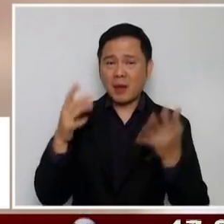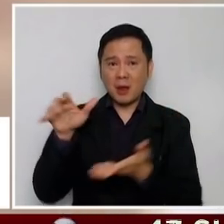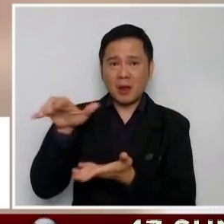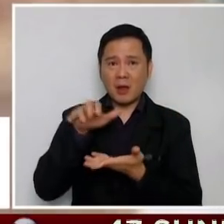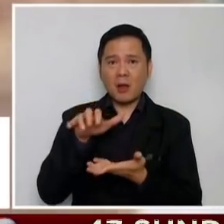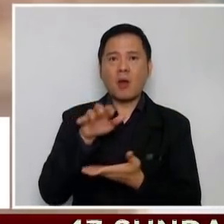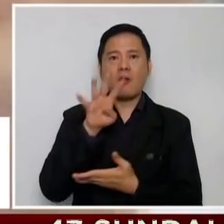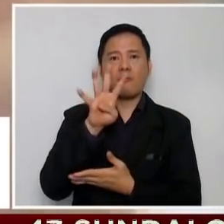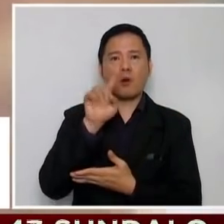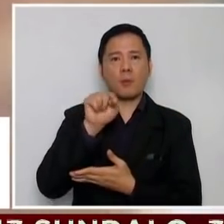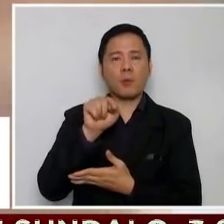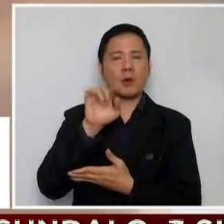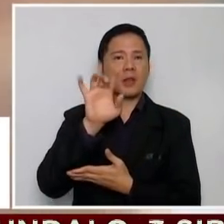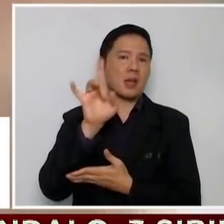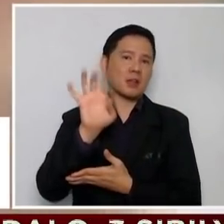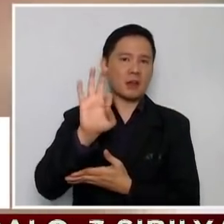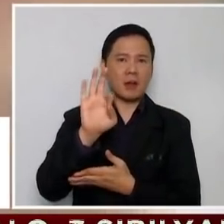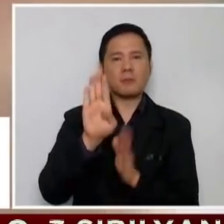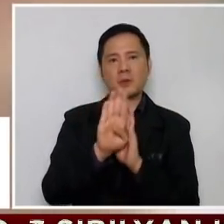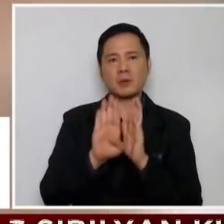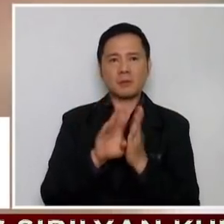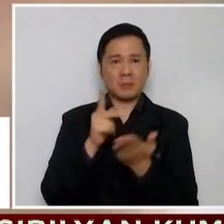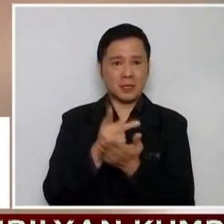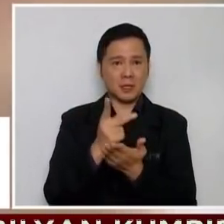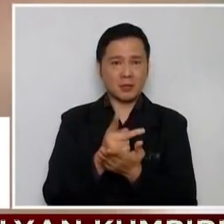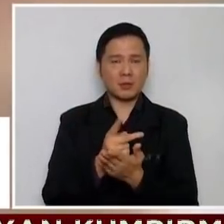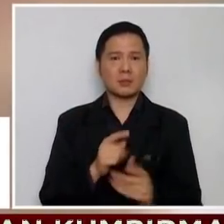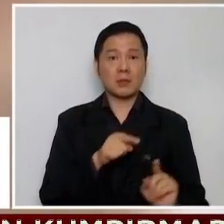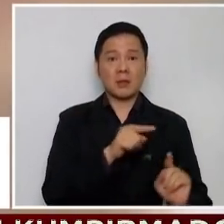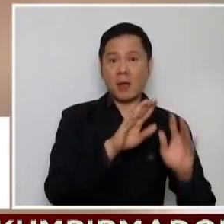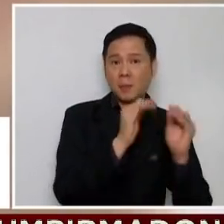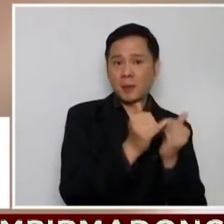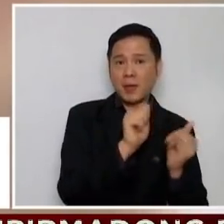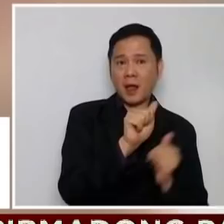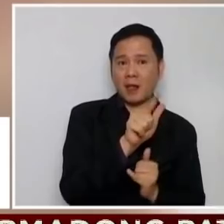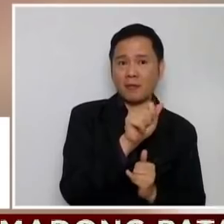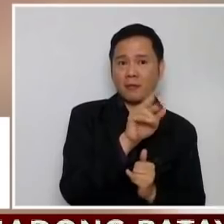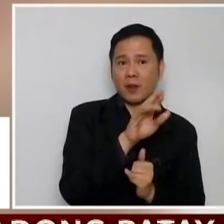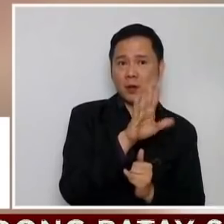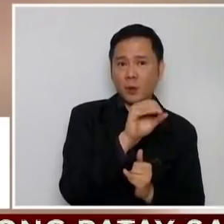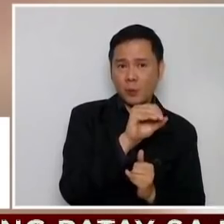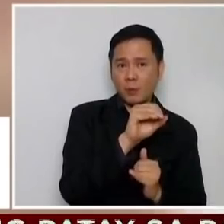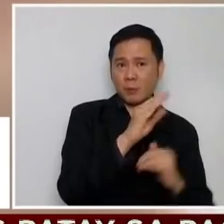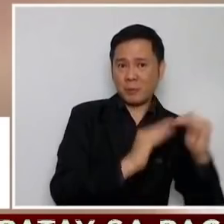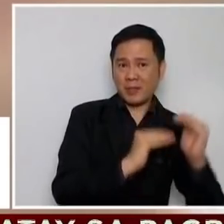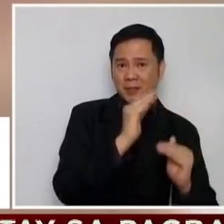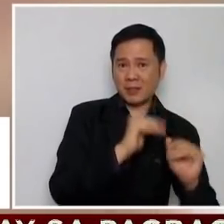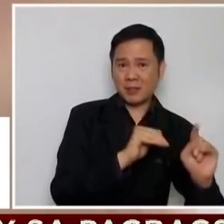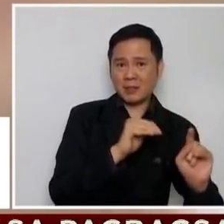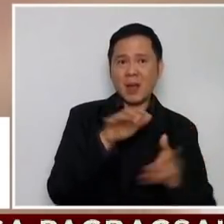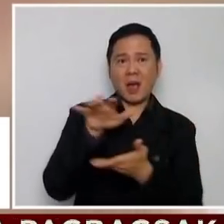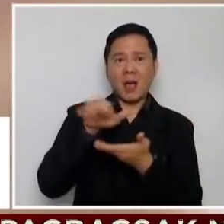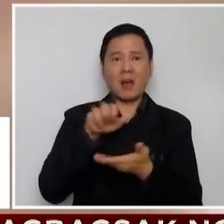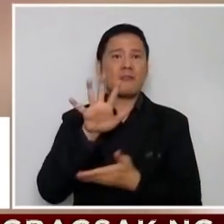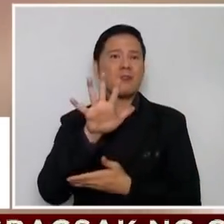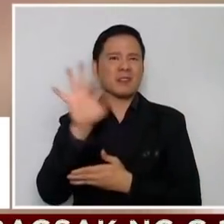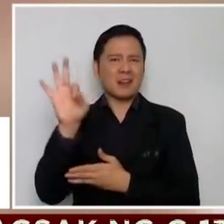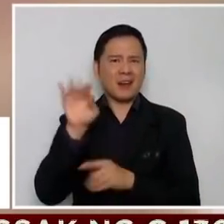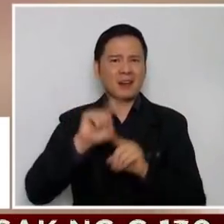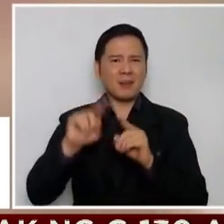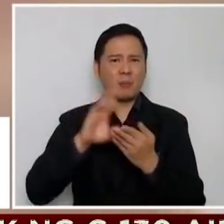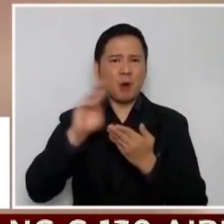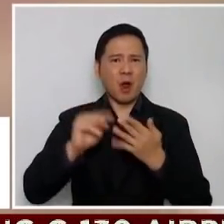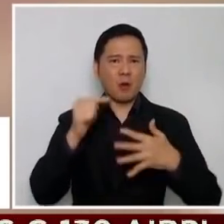pesos ang halaga. Ang Alfredo Builders naman, ayon sa COA, ay nakakuha ng 59 projects from